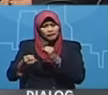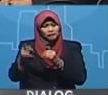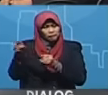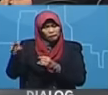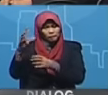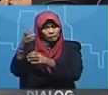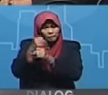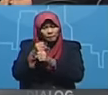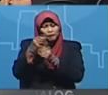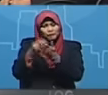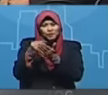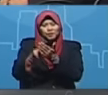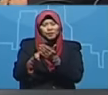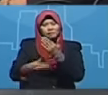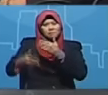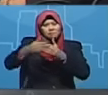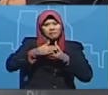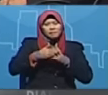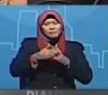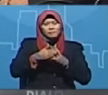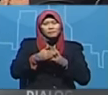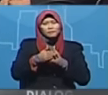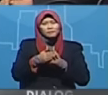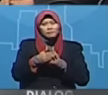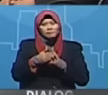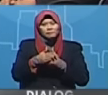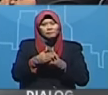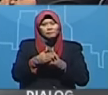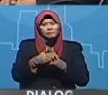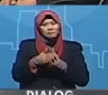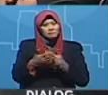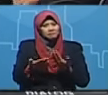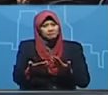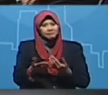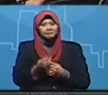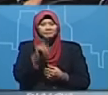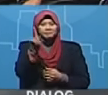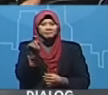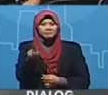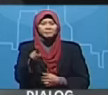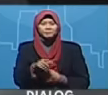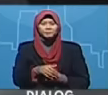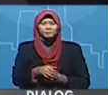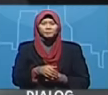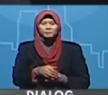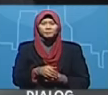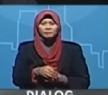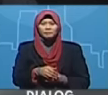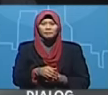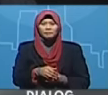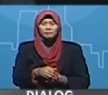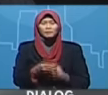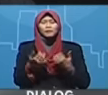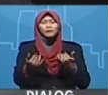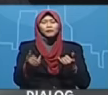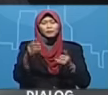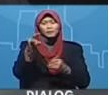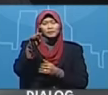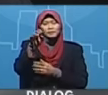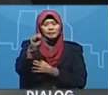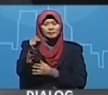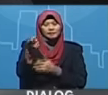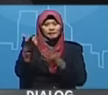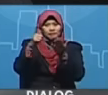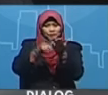mendapat jumlah yang telah pun dibayar kepada agensi berkenaan? Okey. Latar belakang kepada kes yang